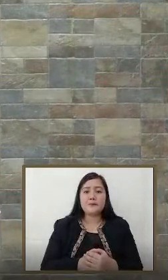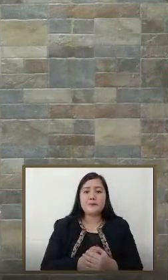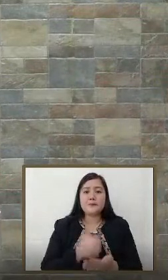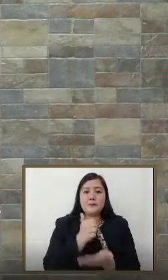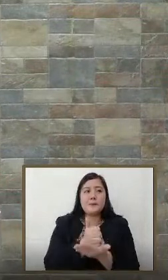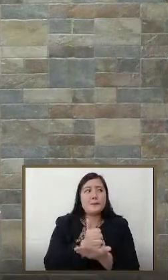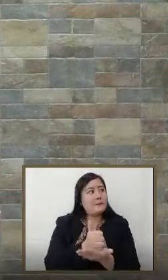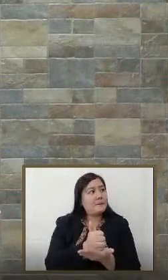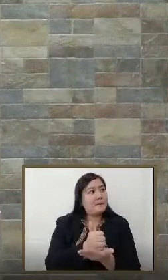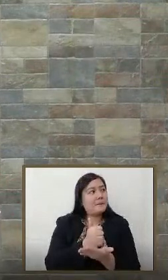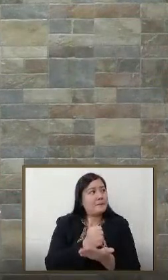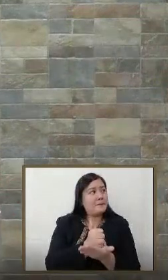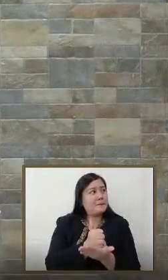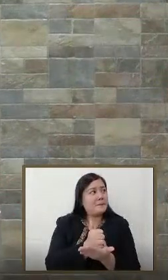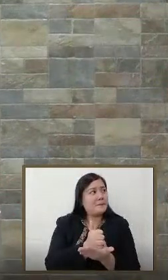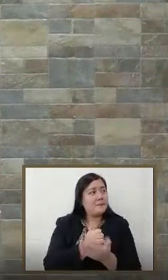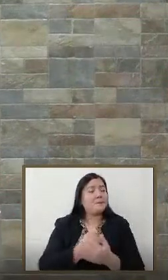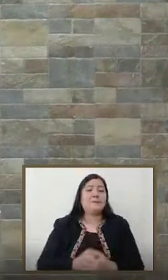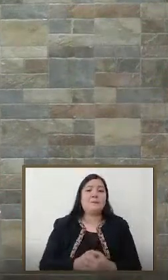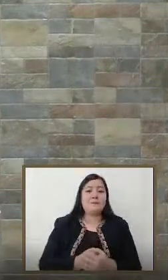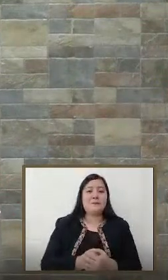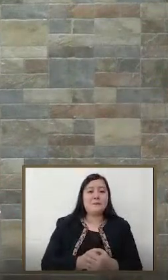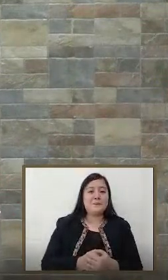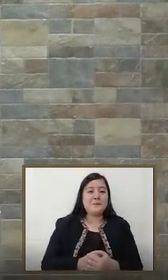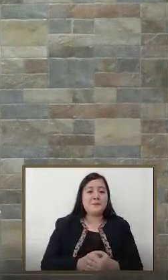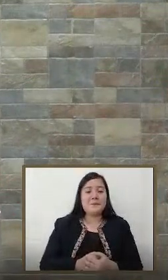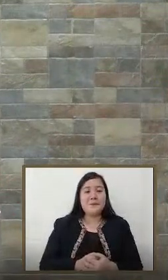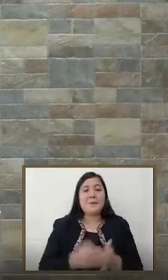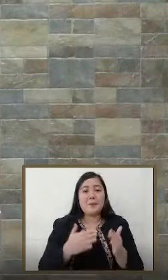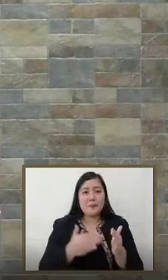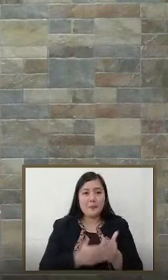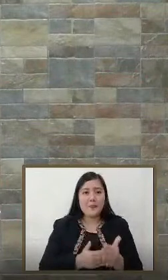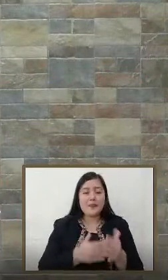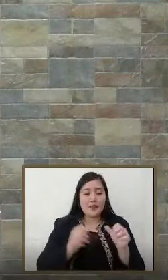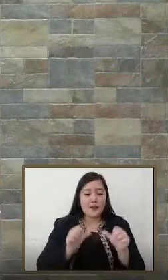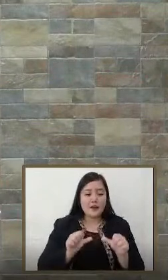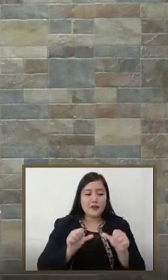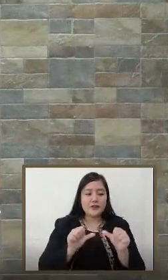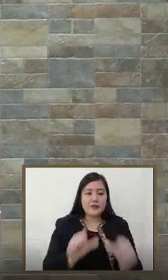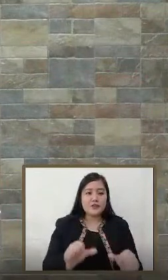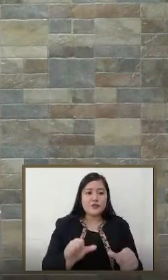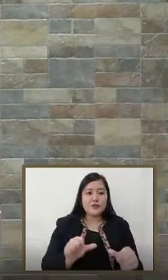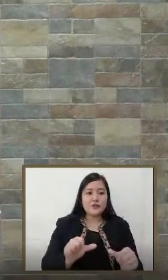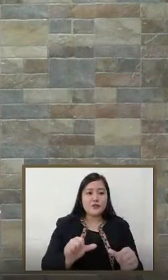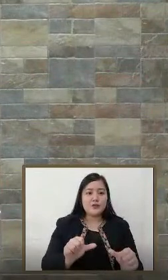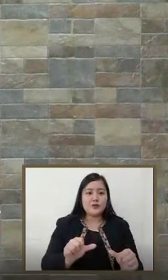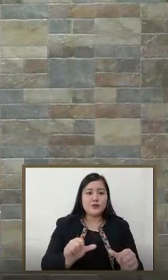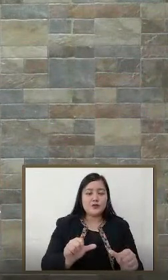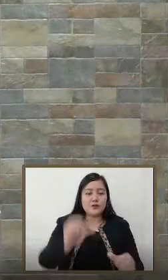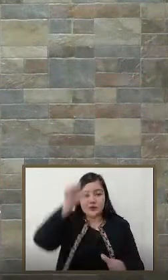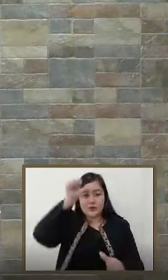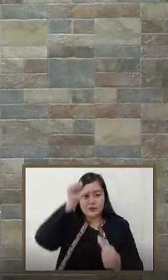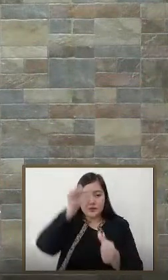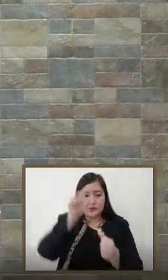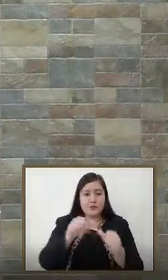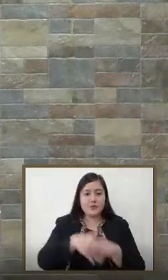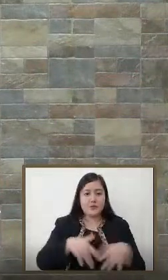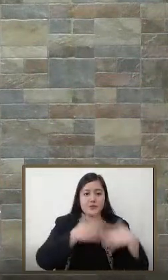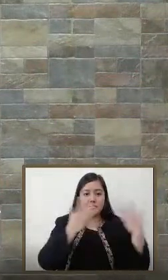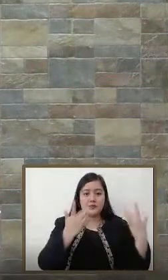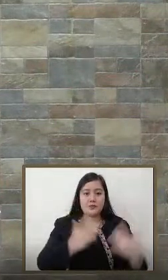Amen. So mga kapatid, ito yung patuloy nating ilagay no sa ating puso't